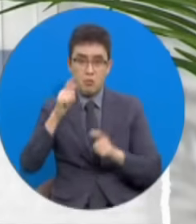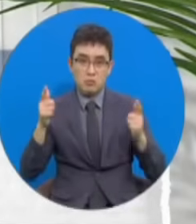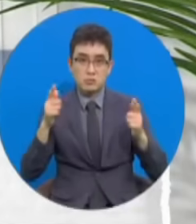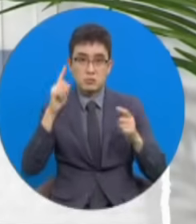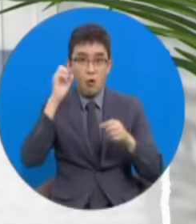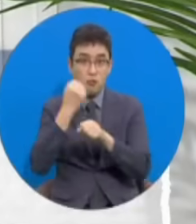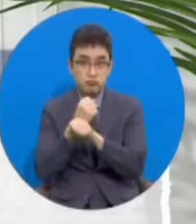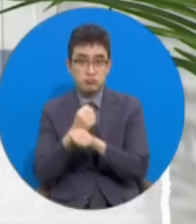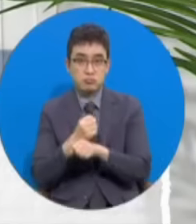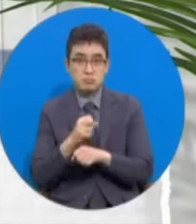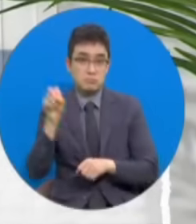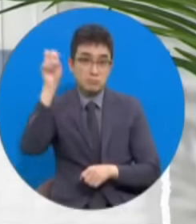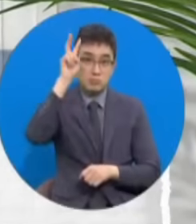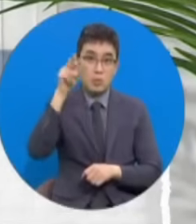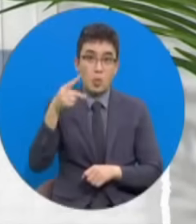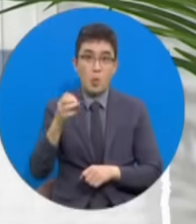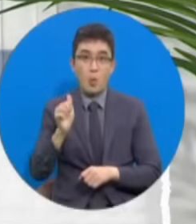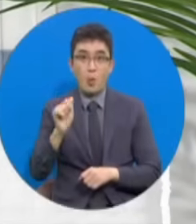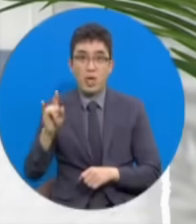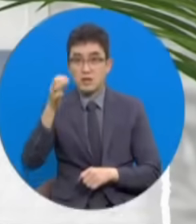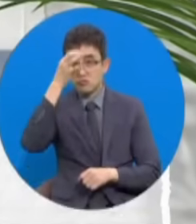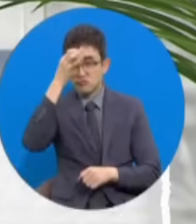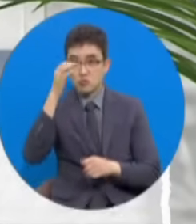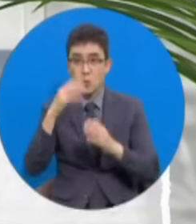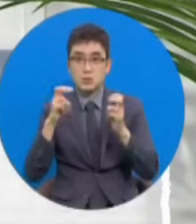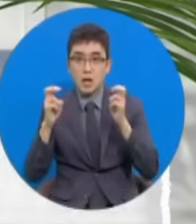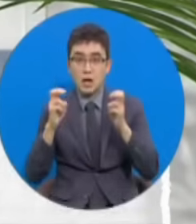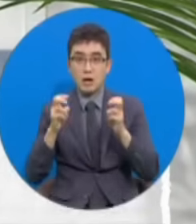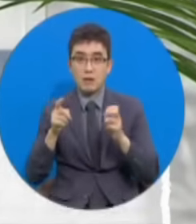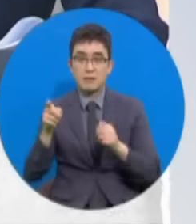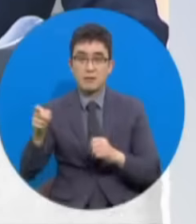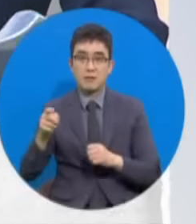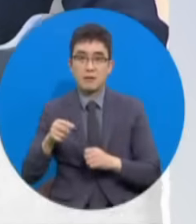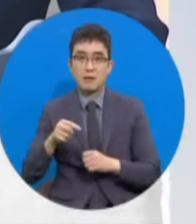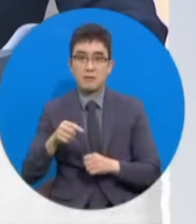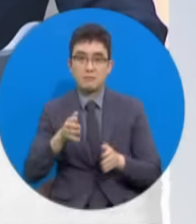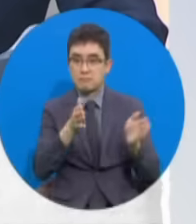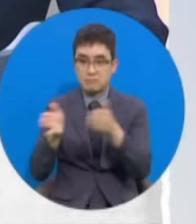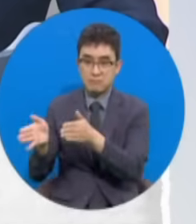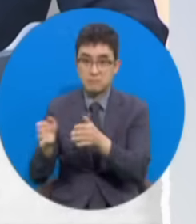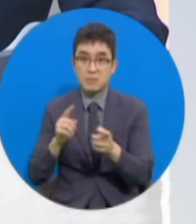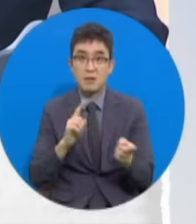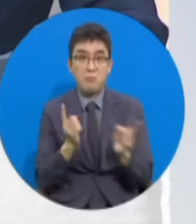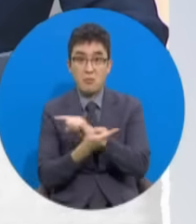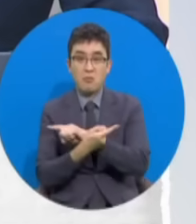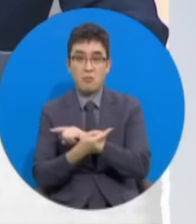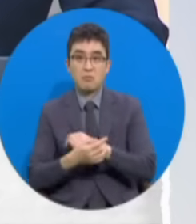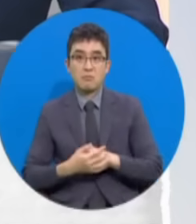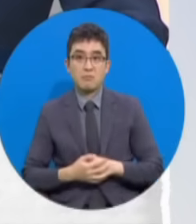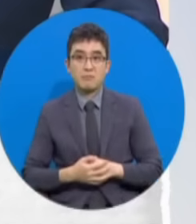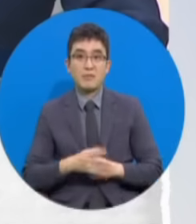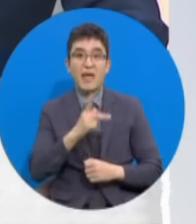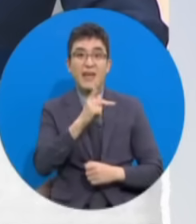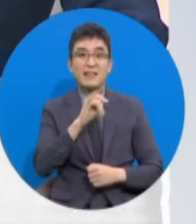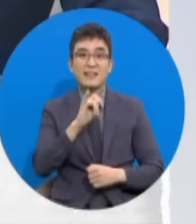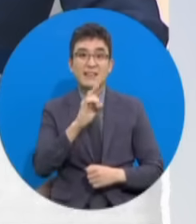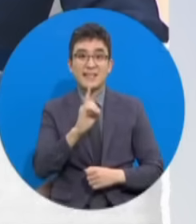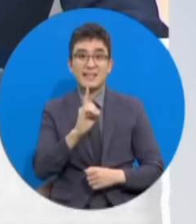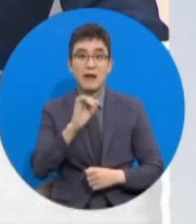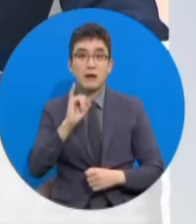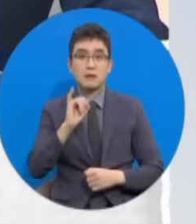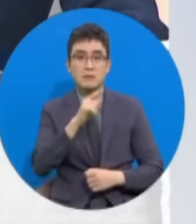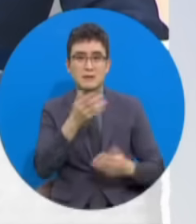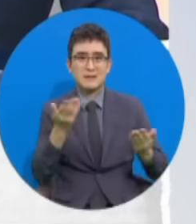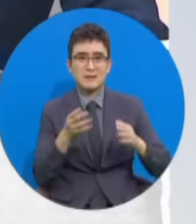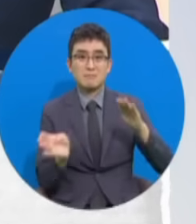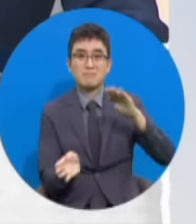동해 기술공사가 와가지고 이거 강상면을 바꿔야 된다 해가지고 국토부가 확 바꿔버린 거거든요. 그럼 KDI는 뭡니까? KDI가